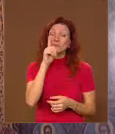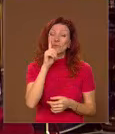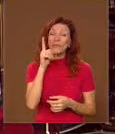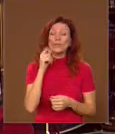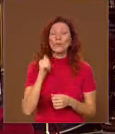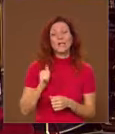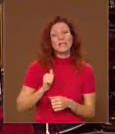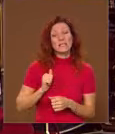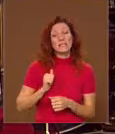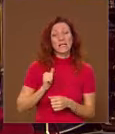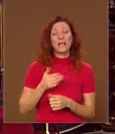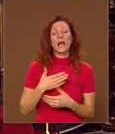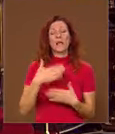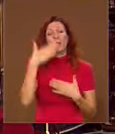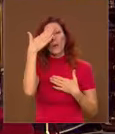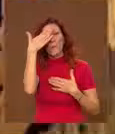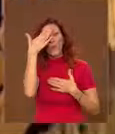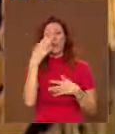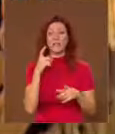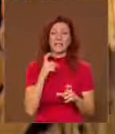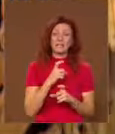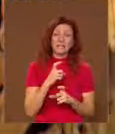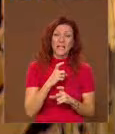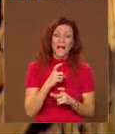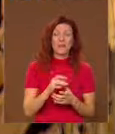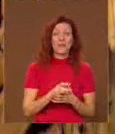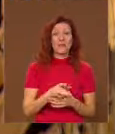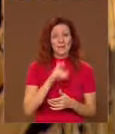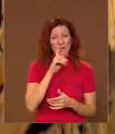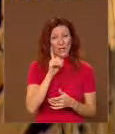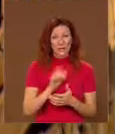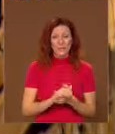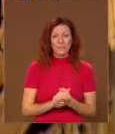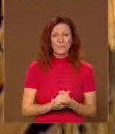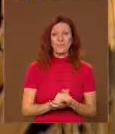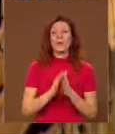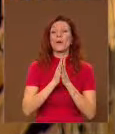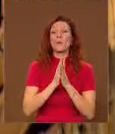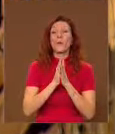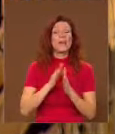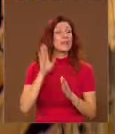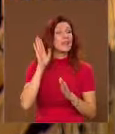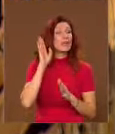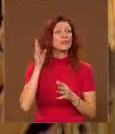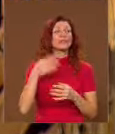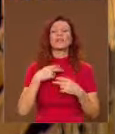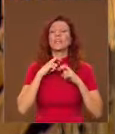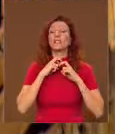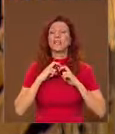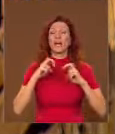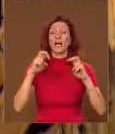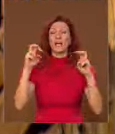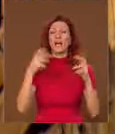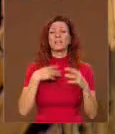на нуждаещите се, болните, слабите. За да чуе от светия си храм нашия глас и изцели смъртната болест, която